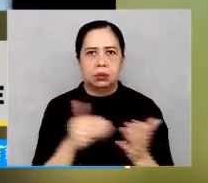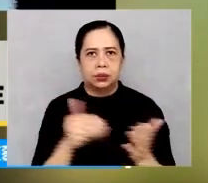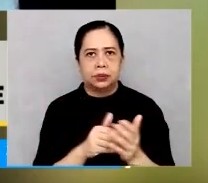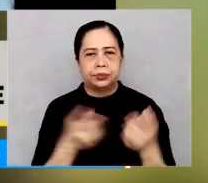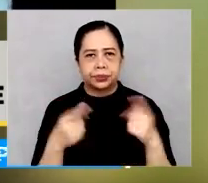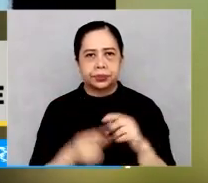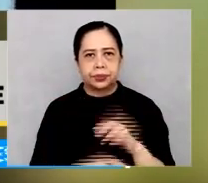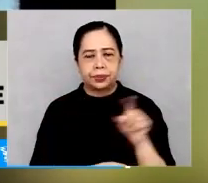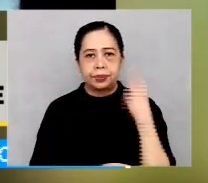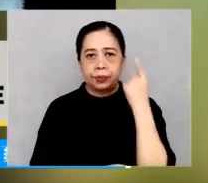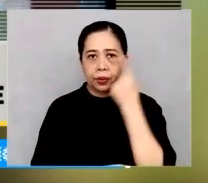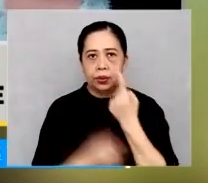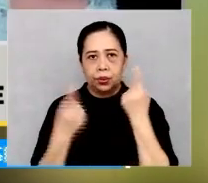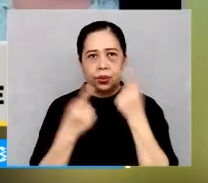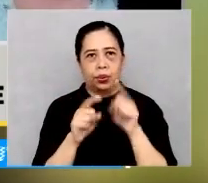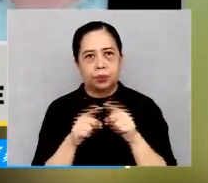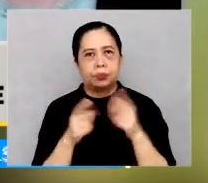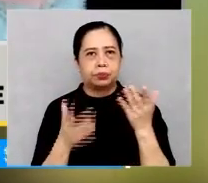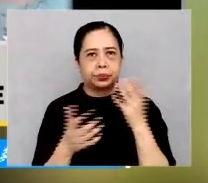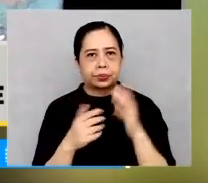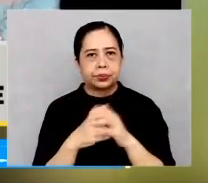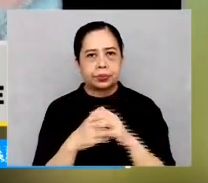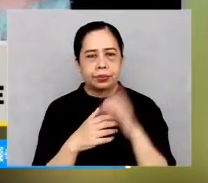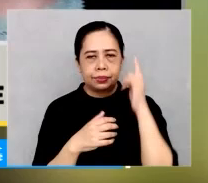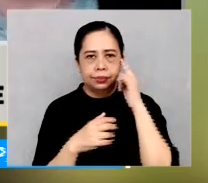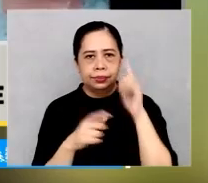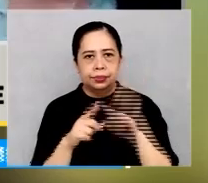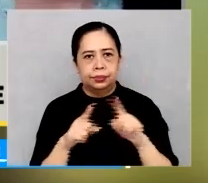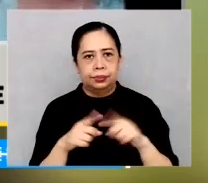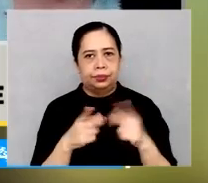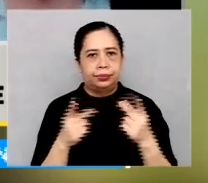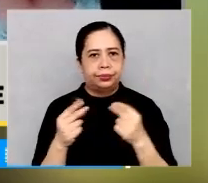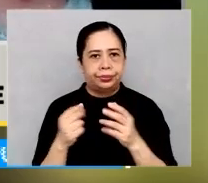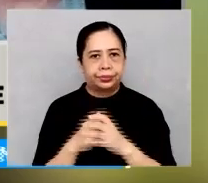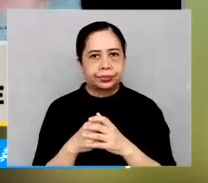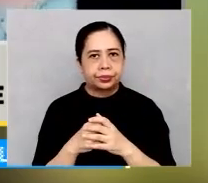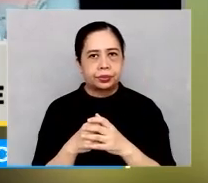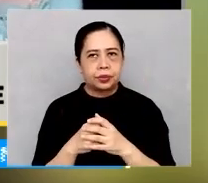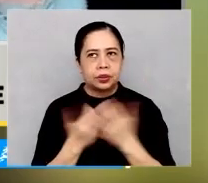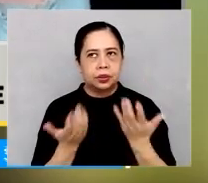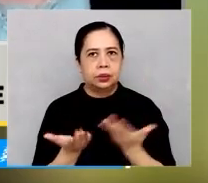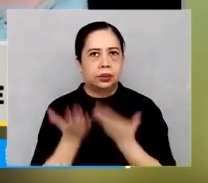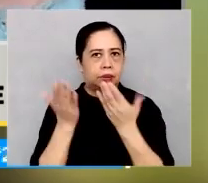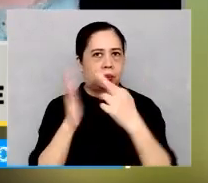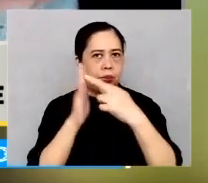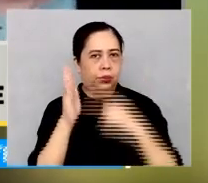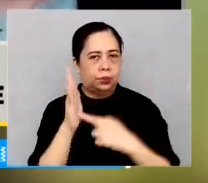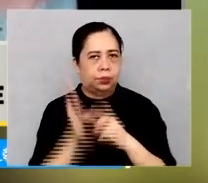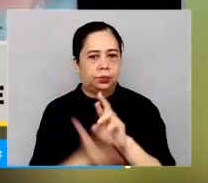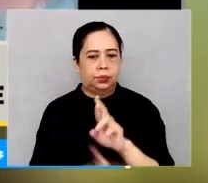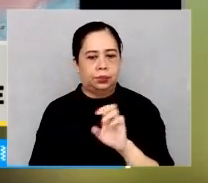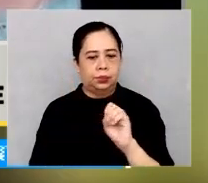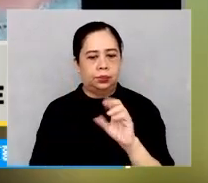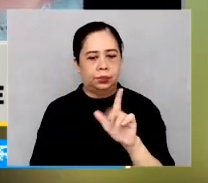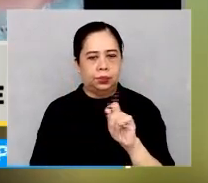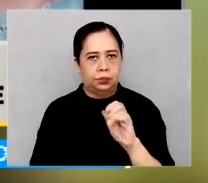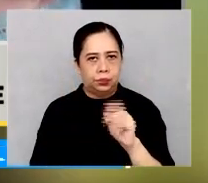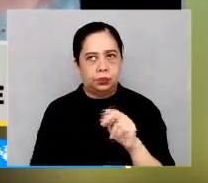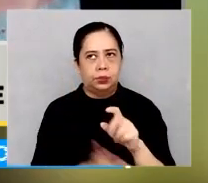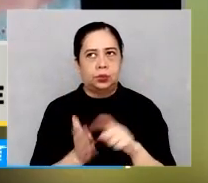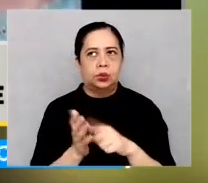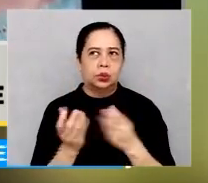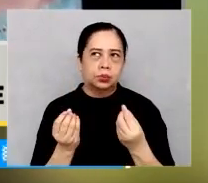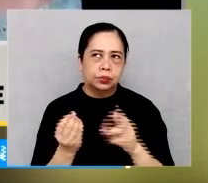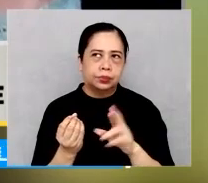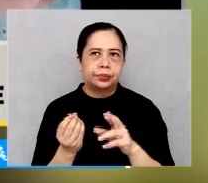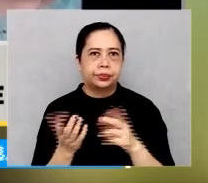Yes, ma'am. We consider it also po. And then iniisip din po natin gagawa po tayo ng resolution maybe regulating or totally